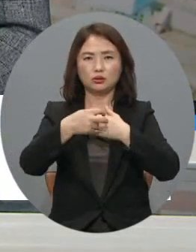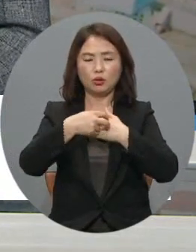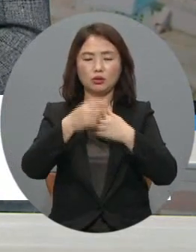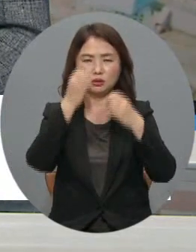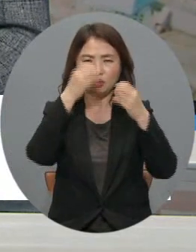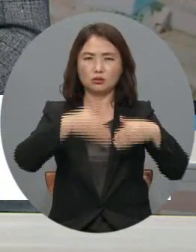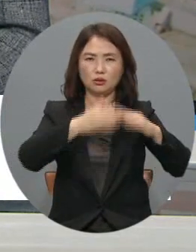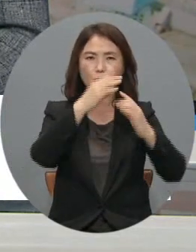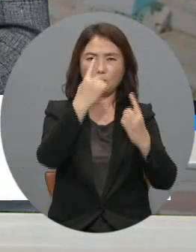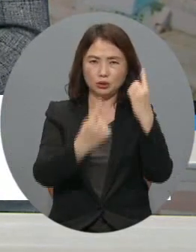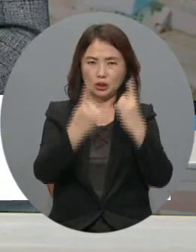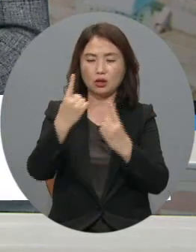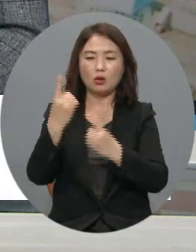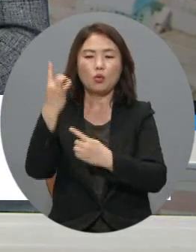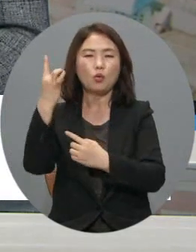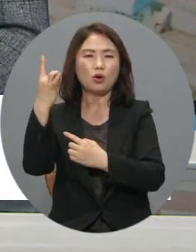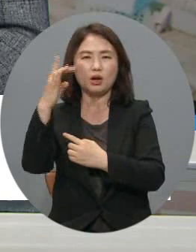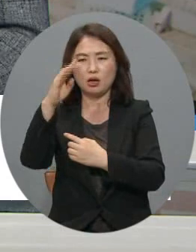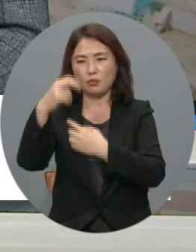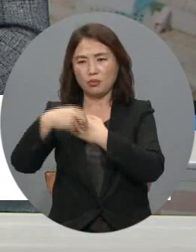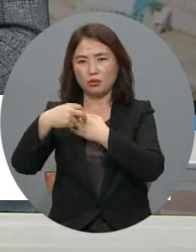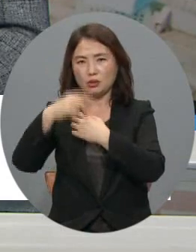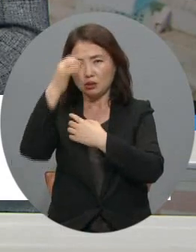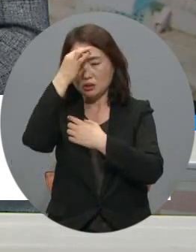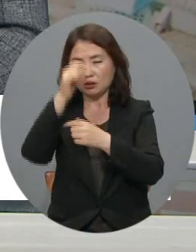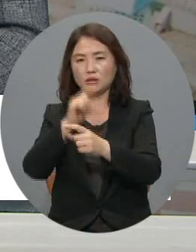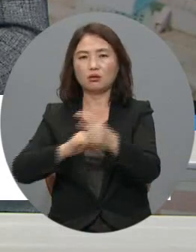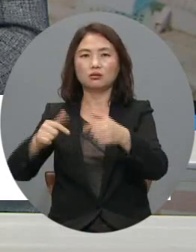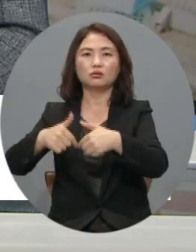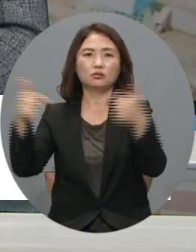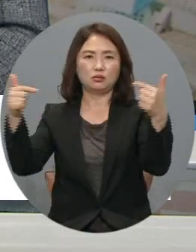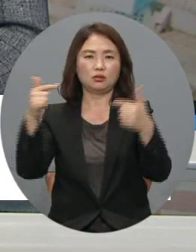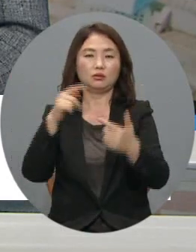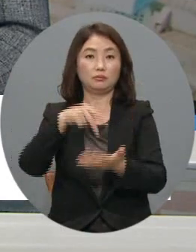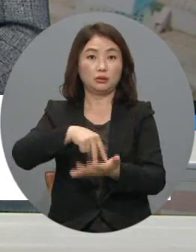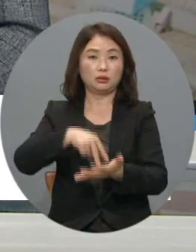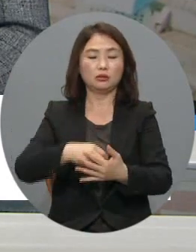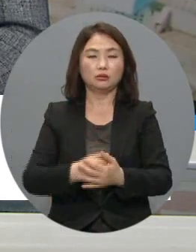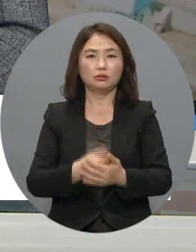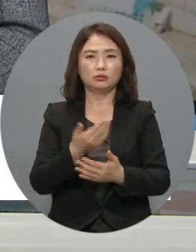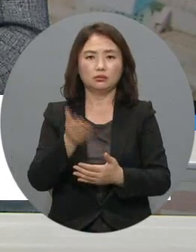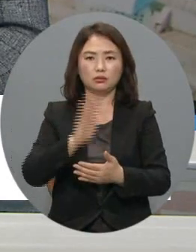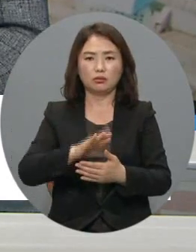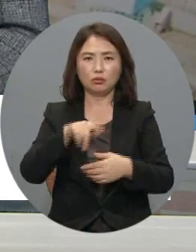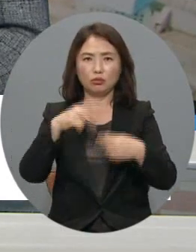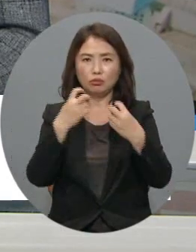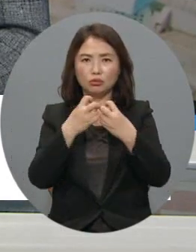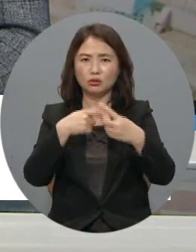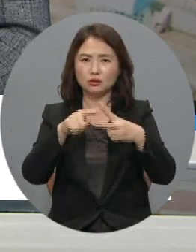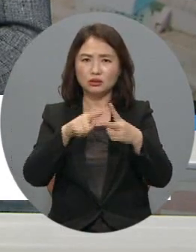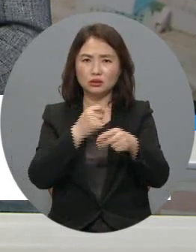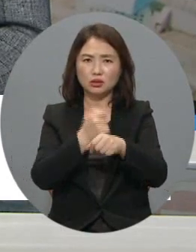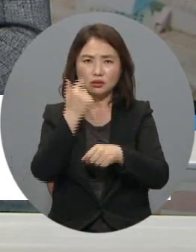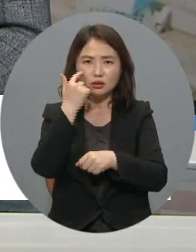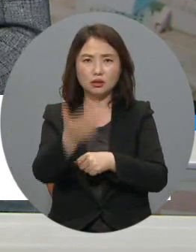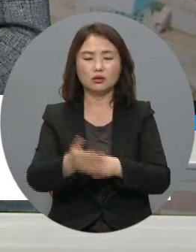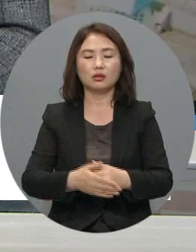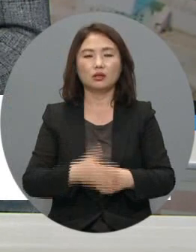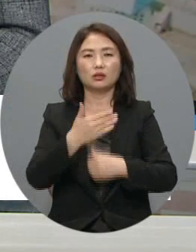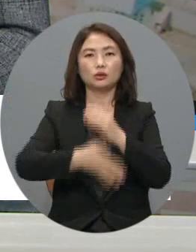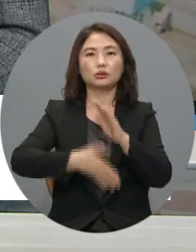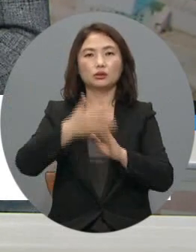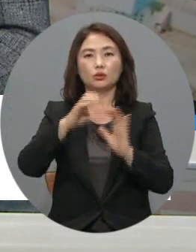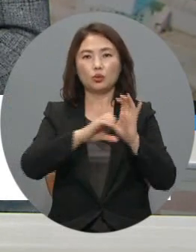새로 짓기보다는 기존 의료원 기능을 보강하겠다는 입장인데요. 그런데 이건 또 어떻게 해석을 해야 할까요?